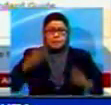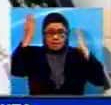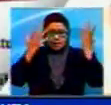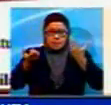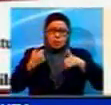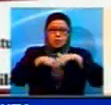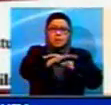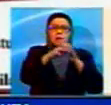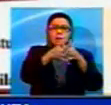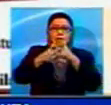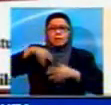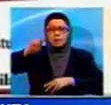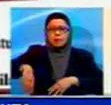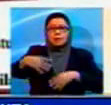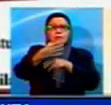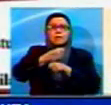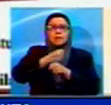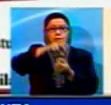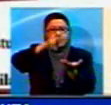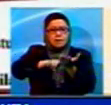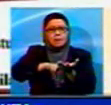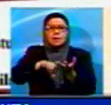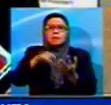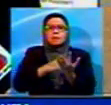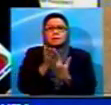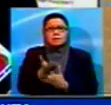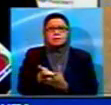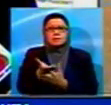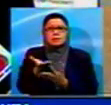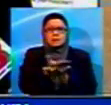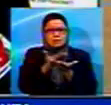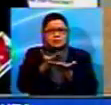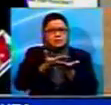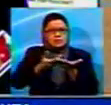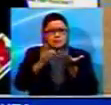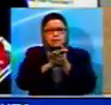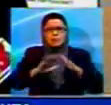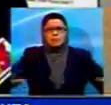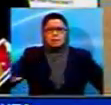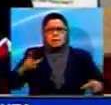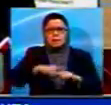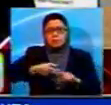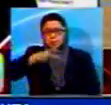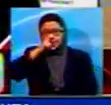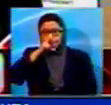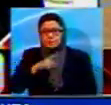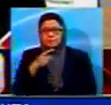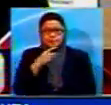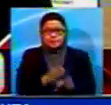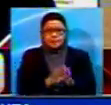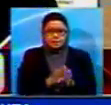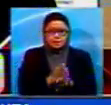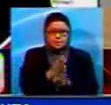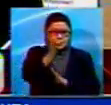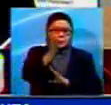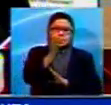mendapatkan visa dengan melalui tapisan keselamatan yang ketat satu daripadanya ialah dalam bidang visa wav